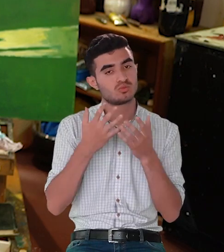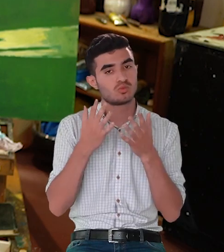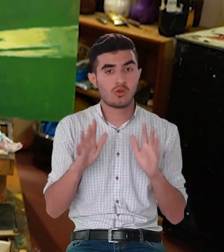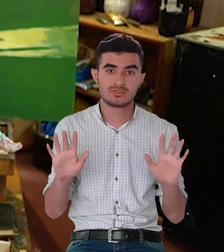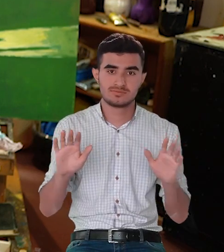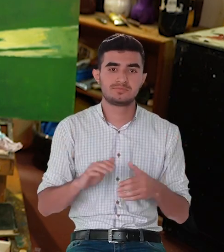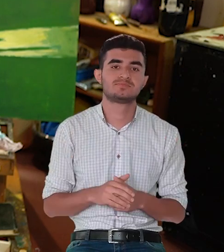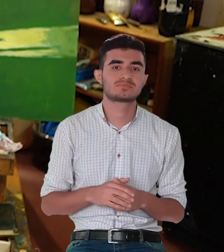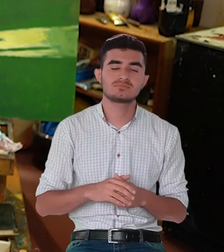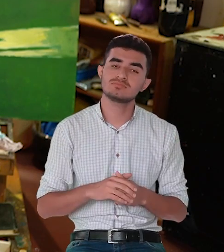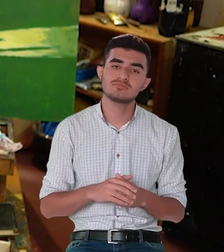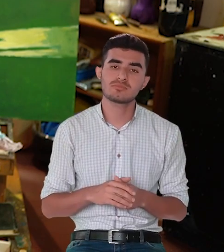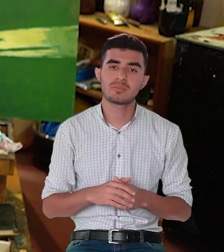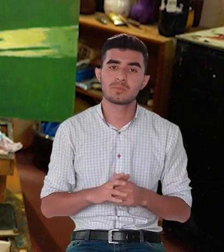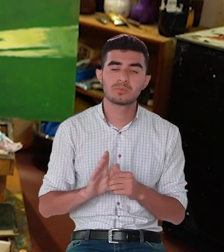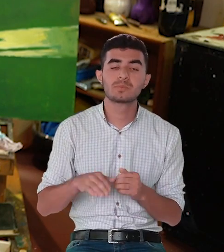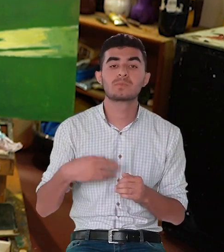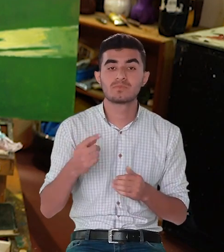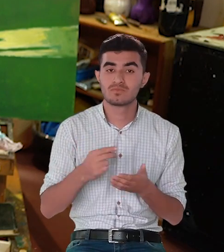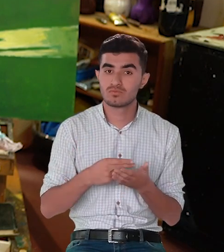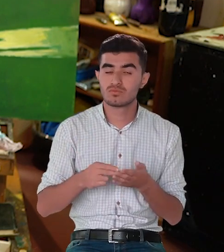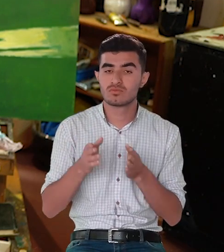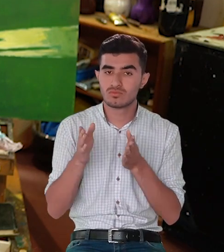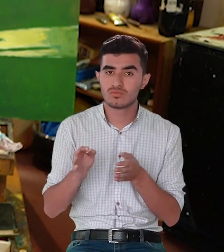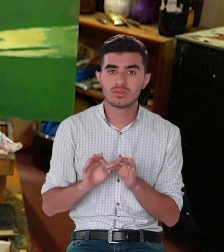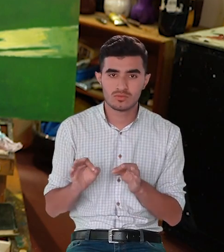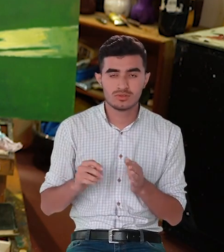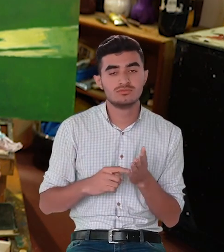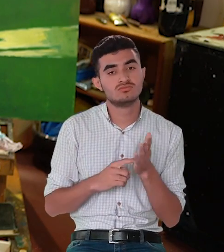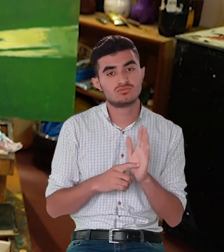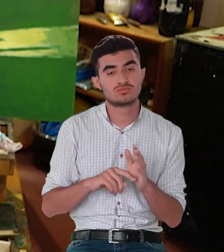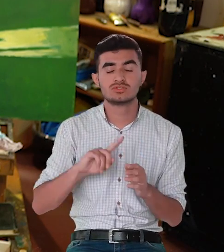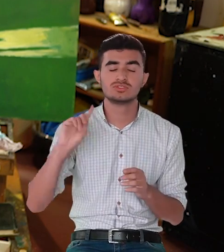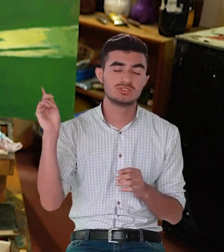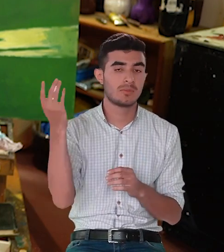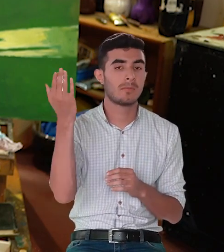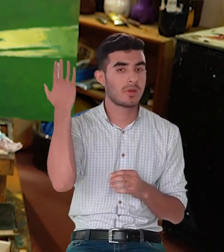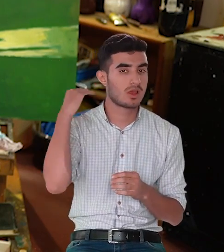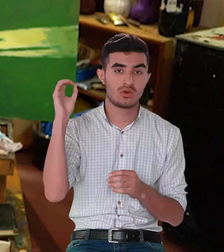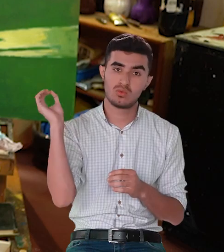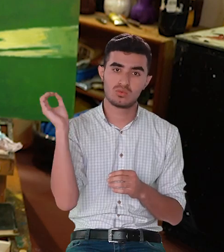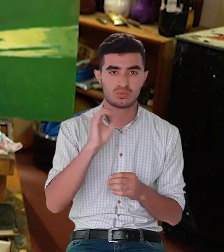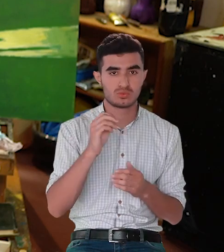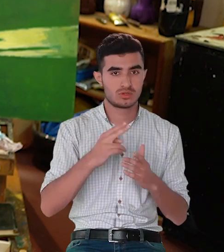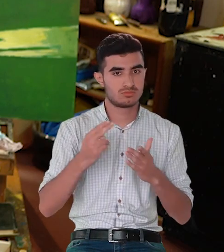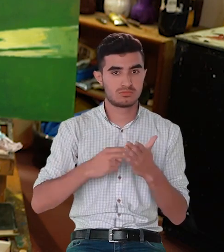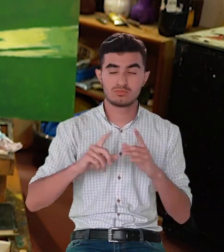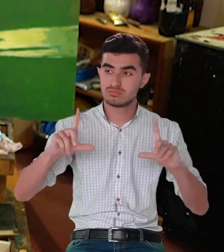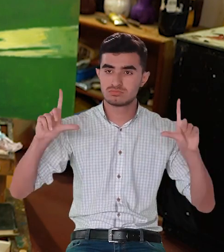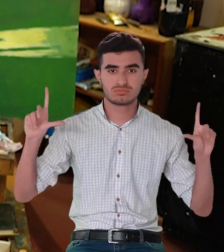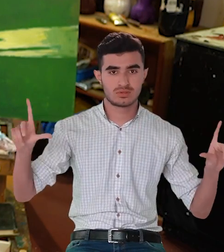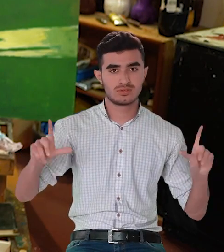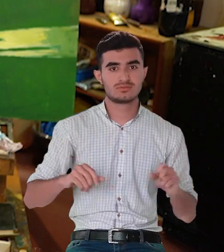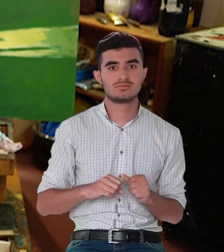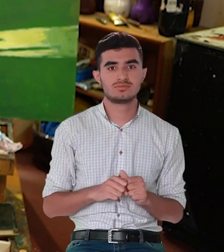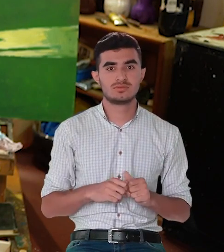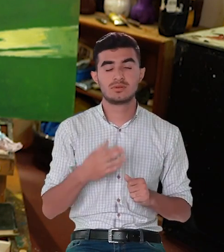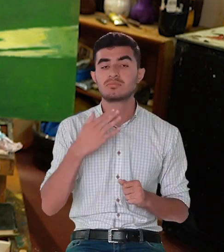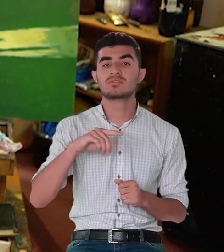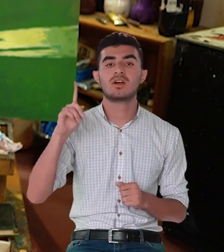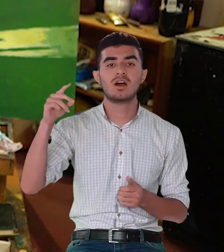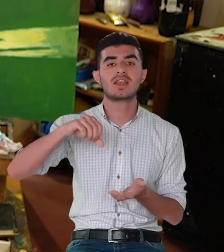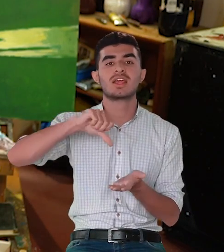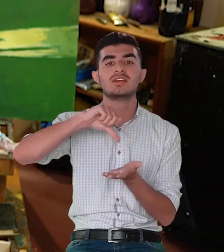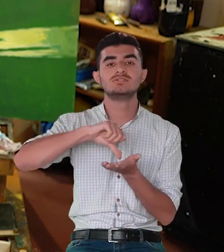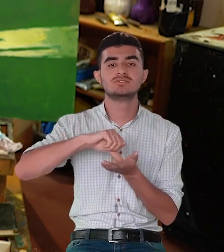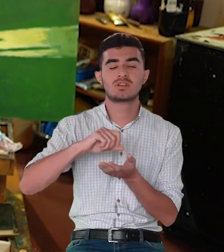کو ہی وہ ہوا، اسی پر وہ میں نے شروع کیا تھا اور اسی پر وہ ختم ہوا۔ تو وہ میرا وہ ایک ایسی